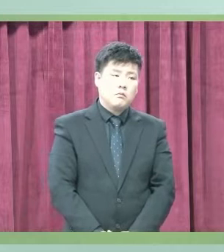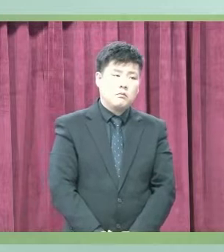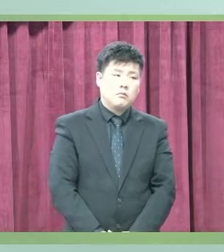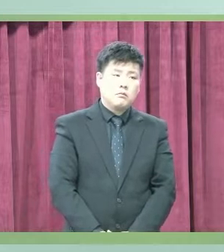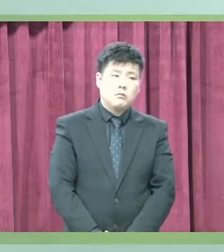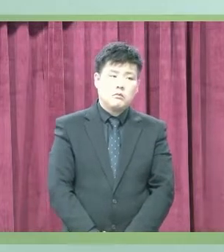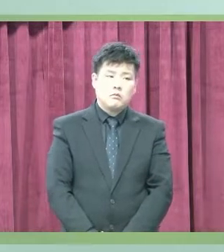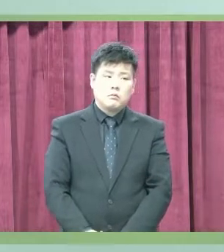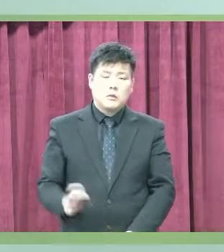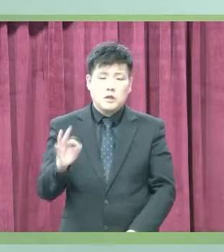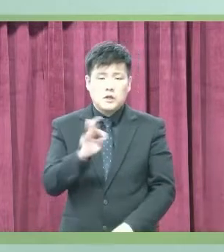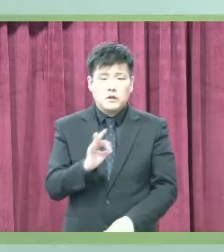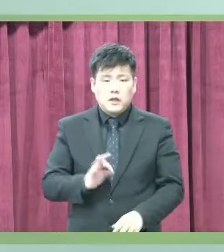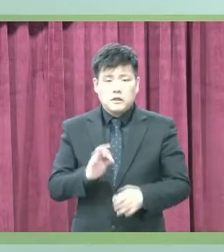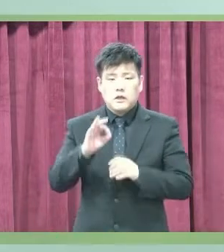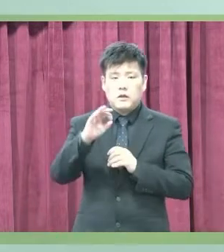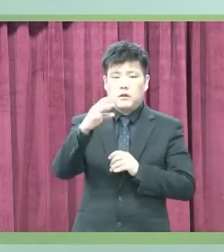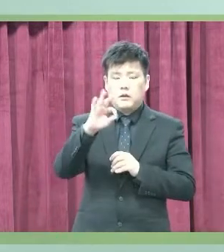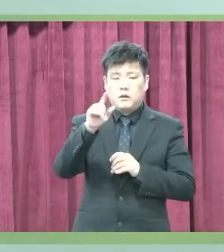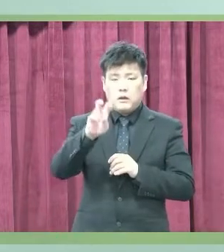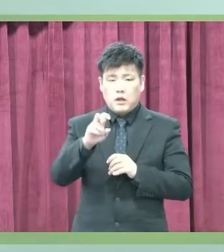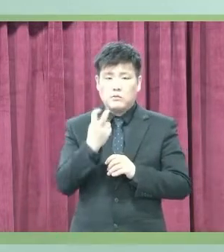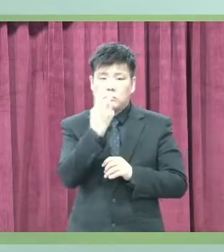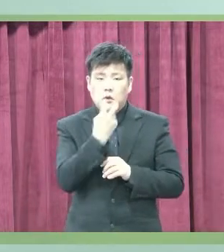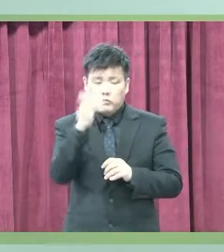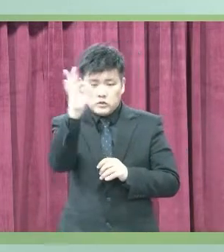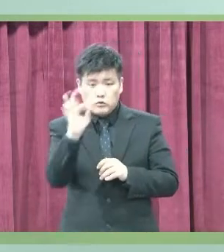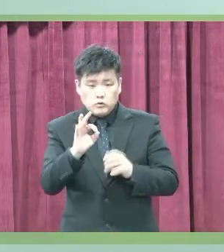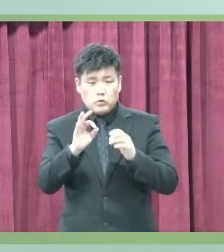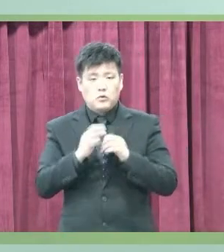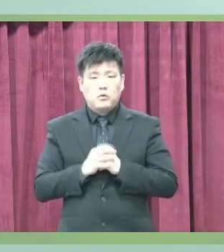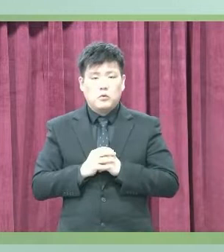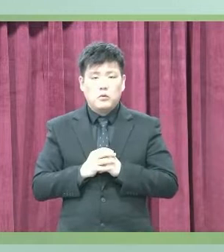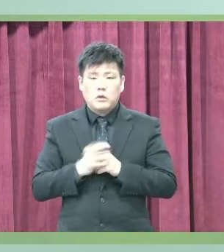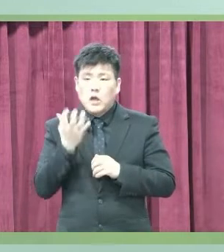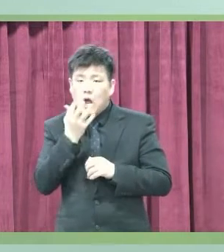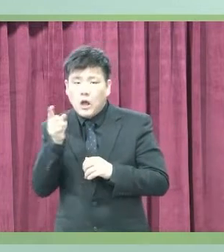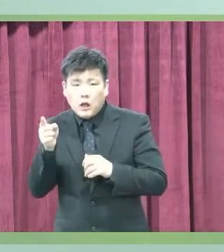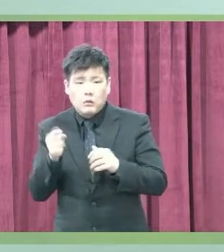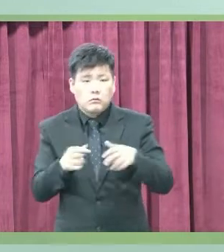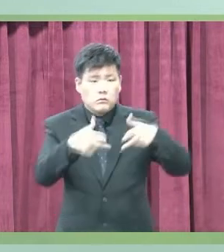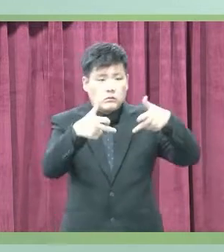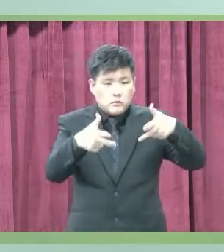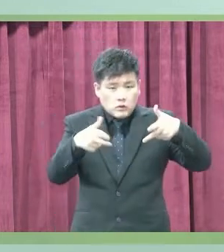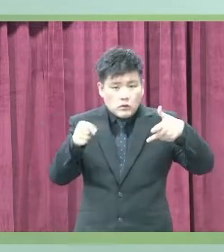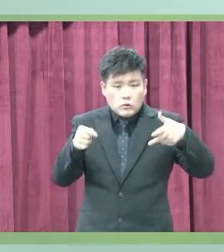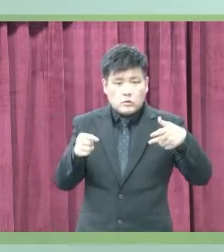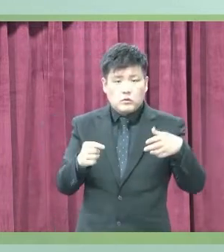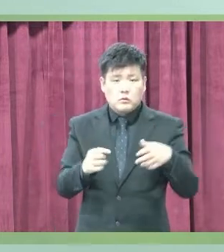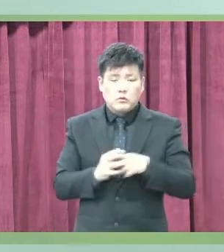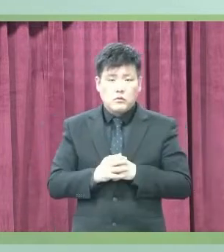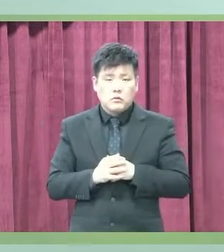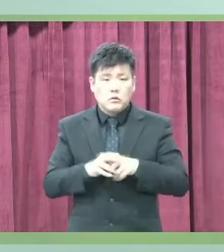대장암 검진도 전체 인구와 장애인 둘 다 점점 수검률이